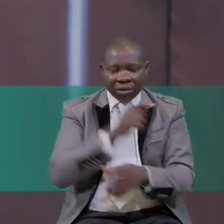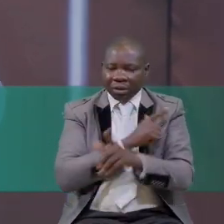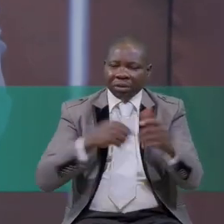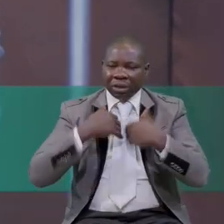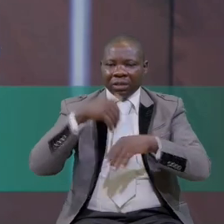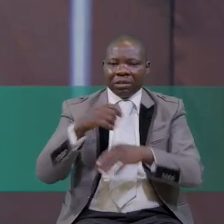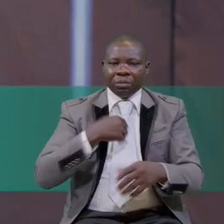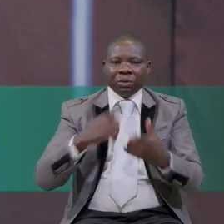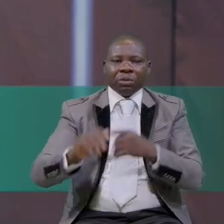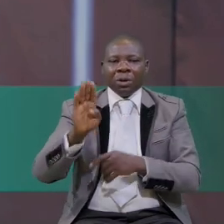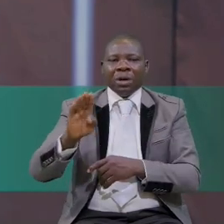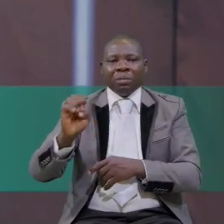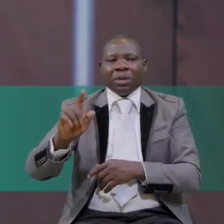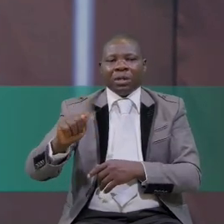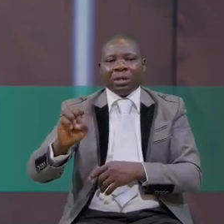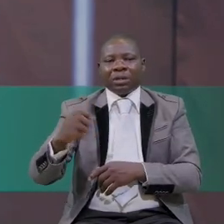Bethel.